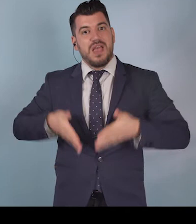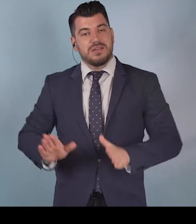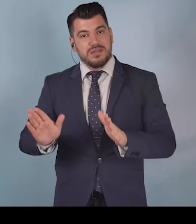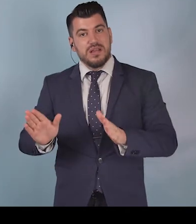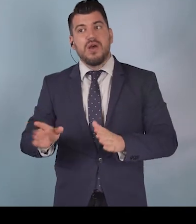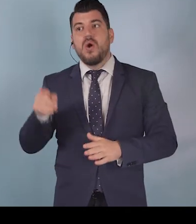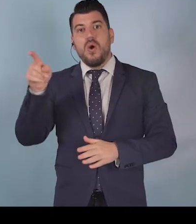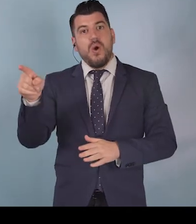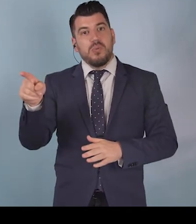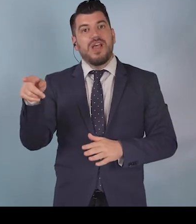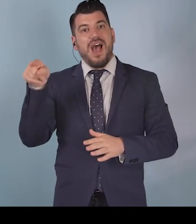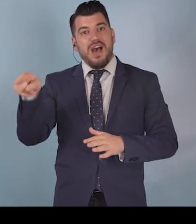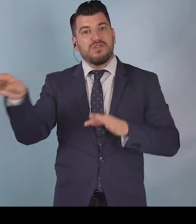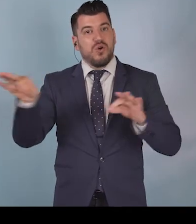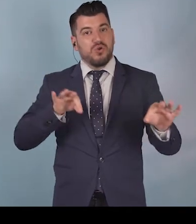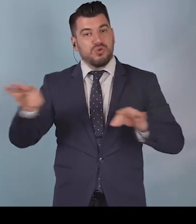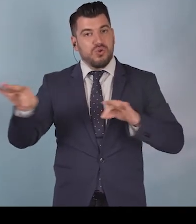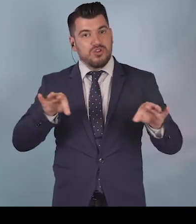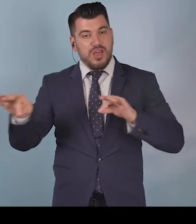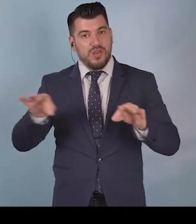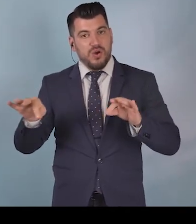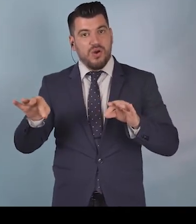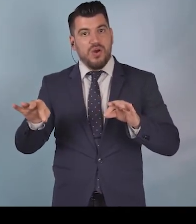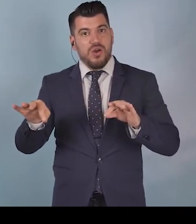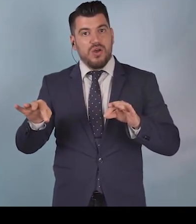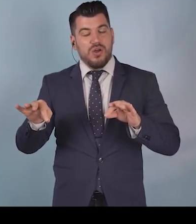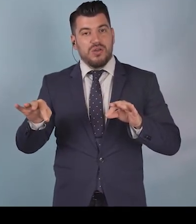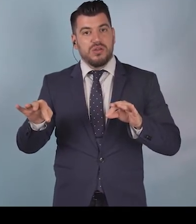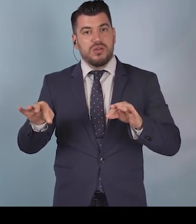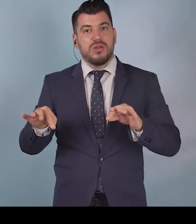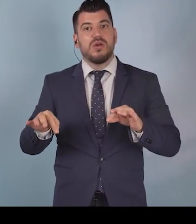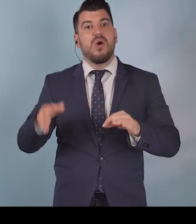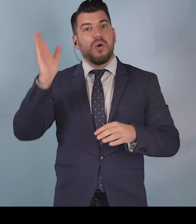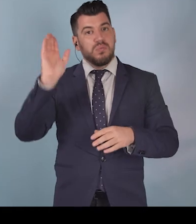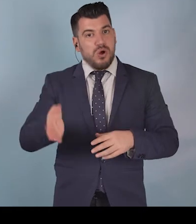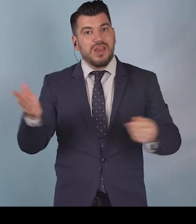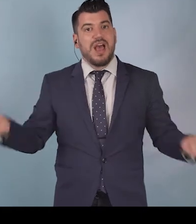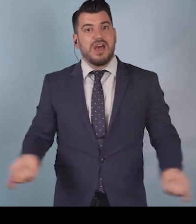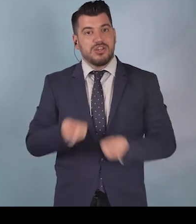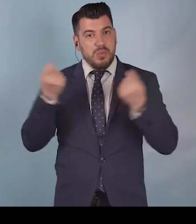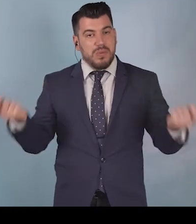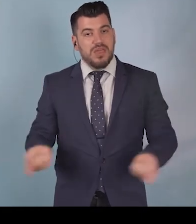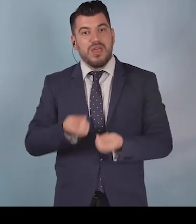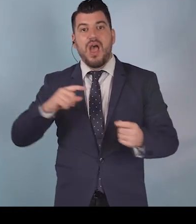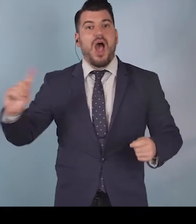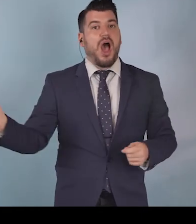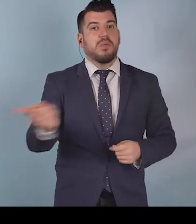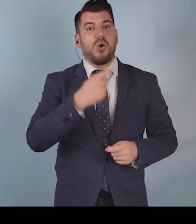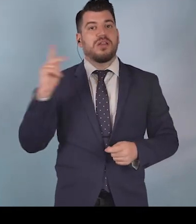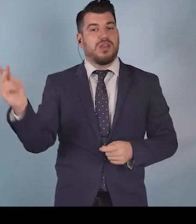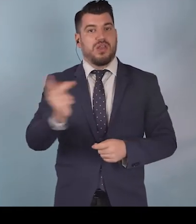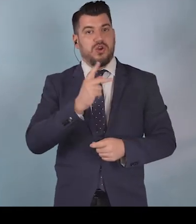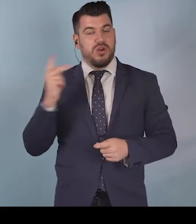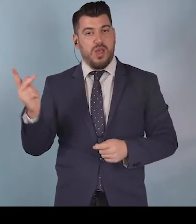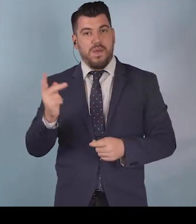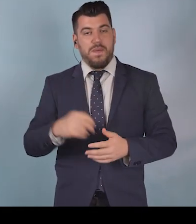δόξης λαμπρό, όπου να εφαρμόσουμε μια πολιτική που θα μπορέσει να εγγυηθεί με μια σταθερή στάση από την διοίκηση,